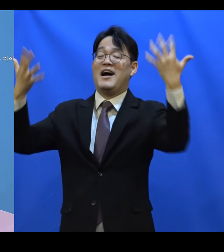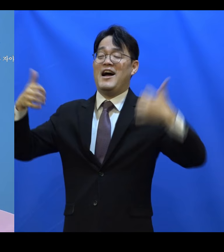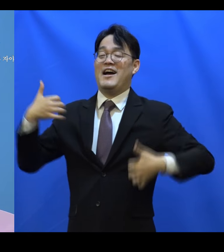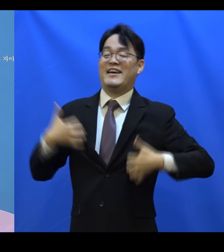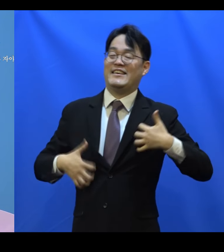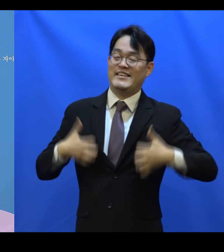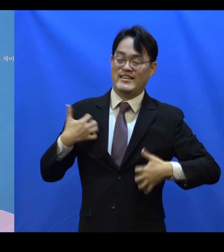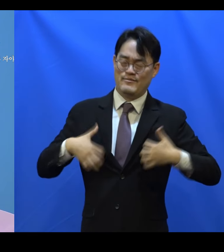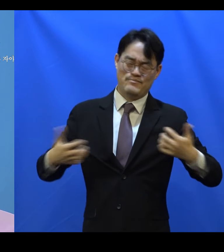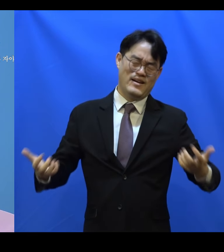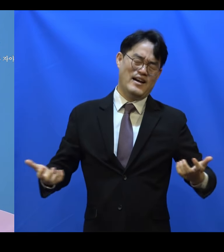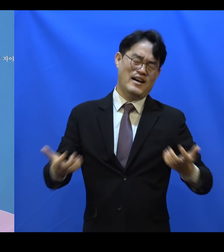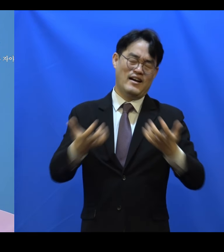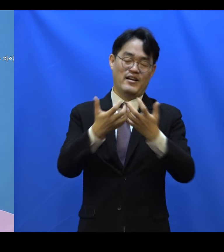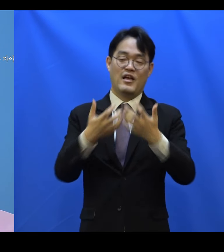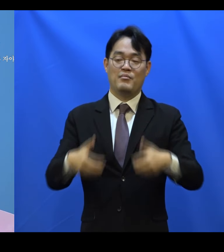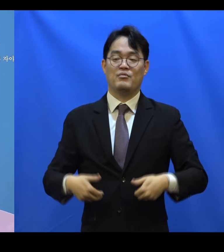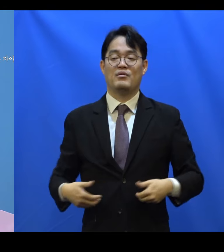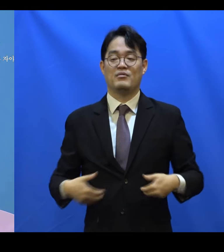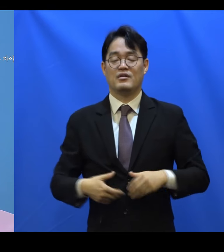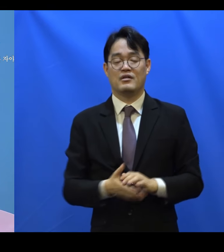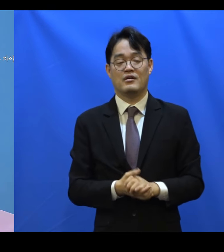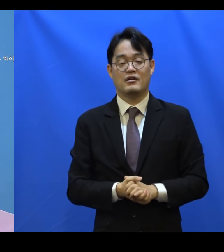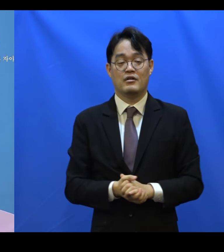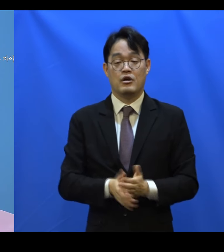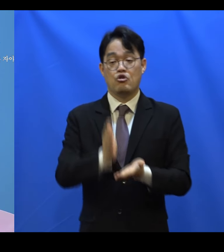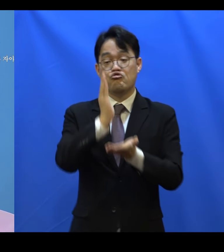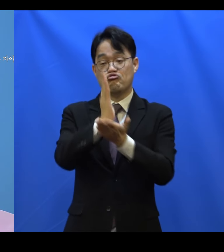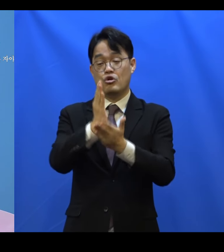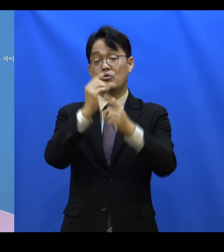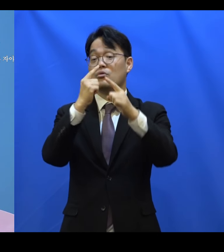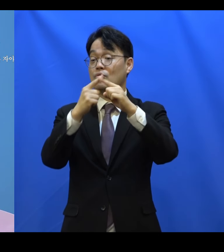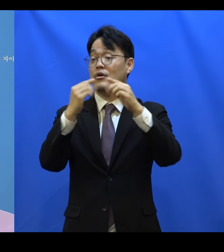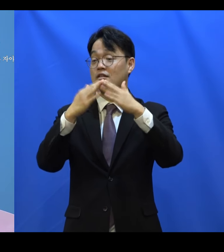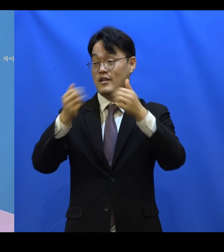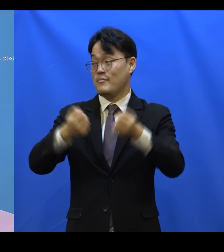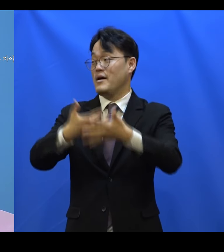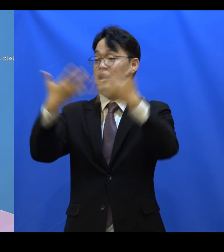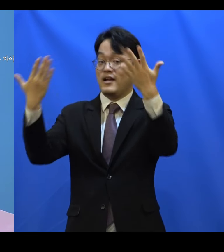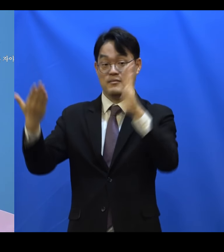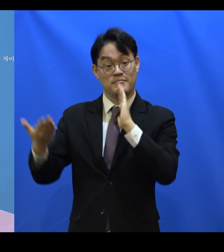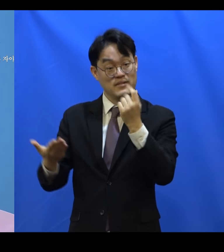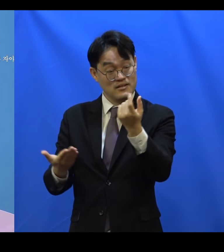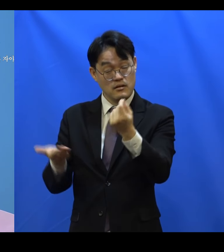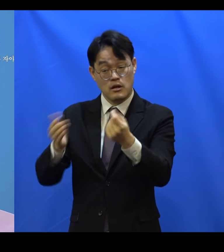아주 밝아요. 밝은 편이야. 근데 더 밝아야 돼.